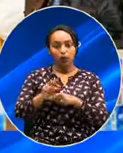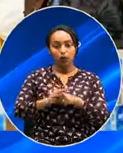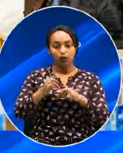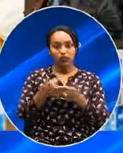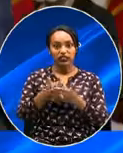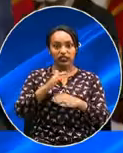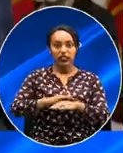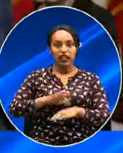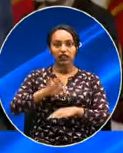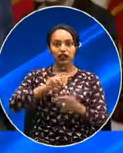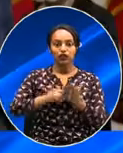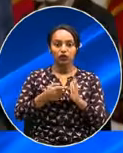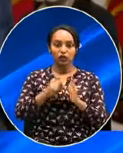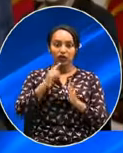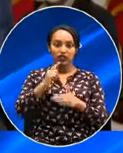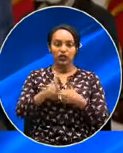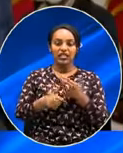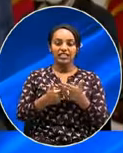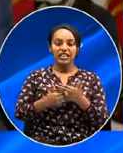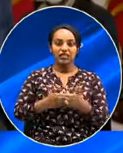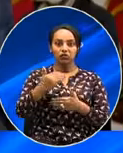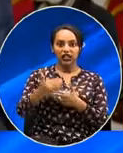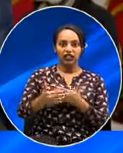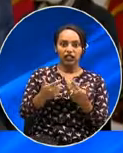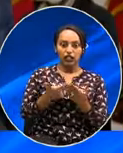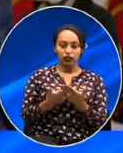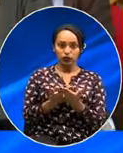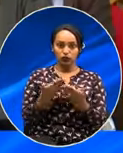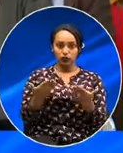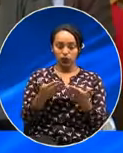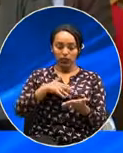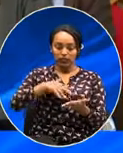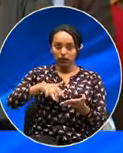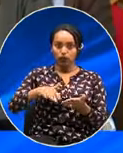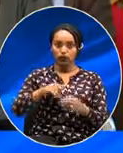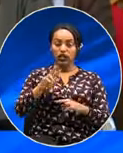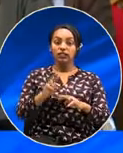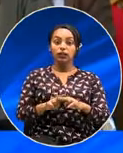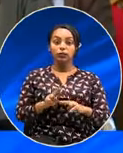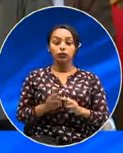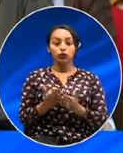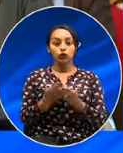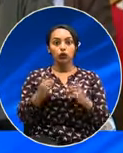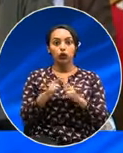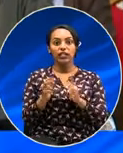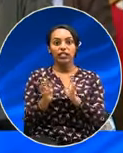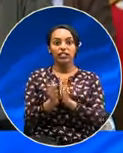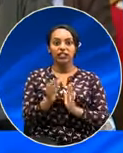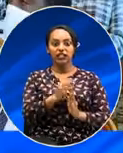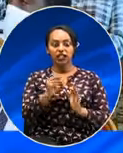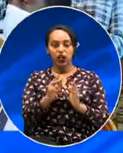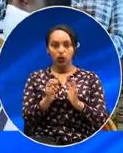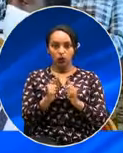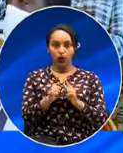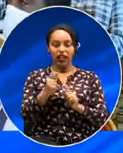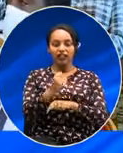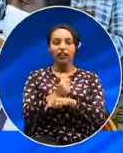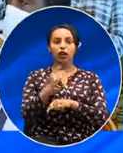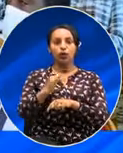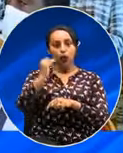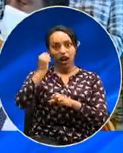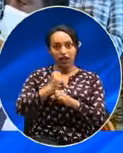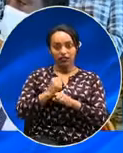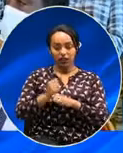ባለሙያዎች እዚህ ላይ ተገኝተዋል ማለት ነው። ስለዚህ በቀጣይ እነኚህን ጉዳዮች ጥናቶቹ ያስቀመጧቸውን ጉዳዮች ወደ ህግና ወደ